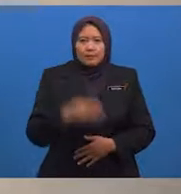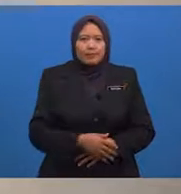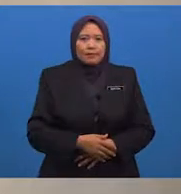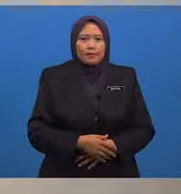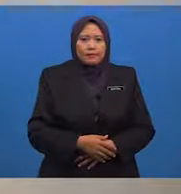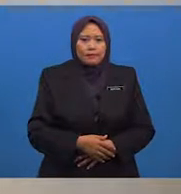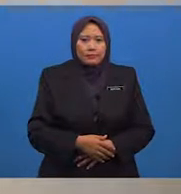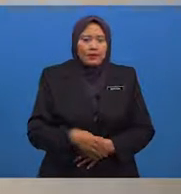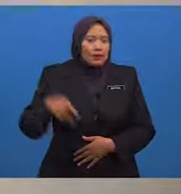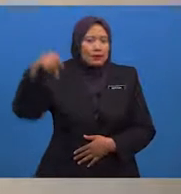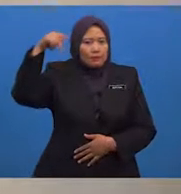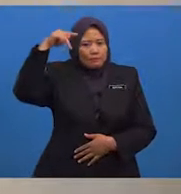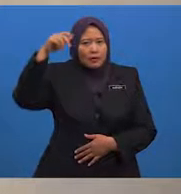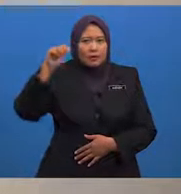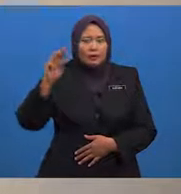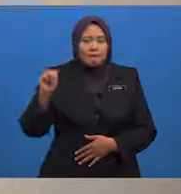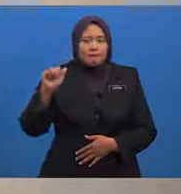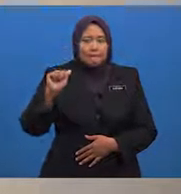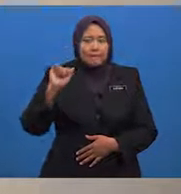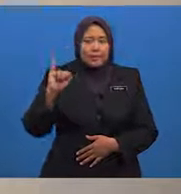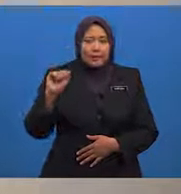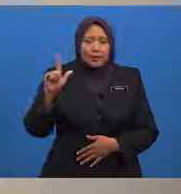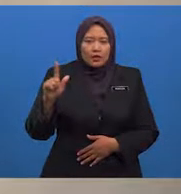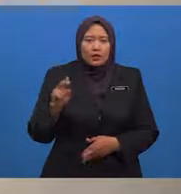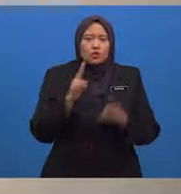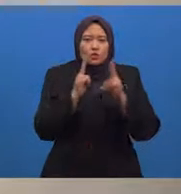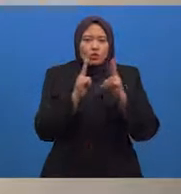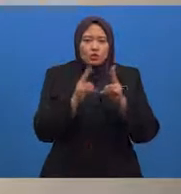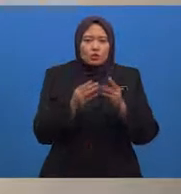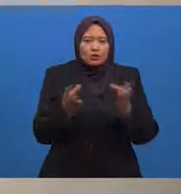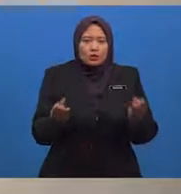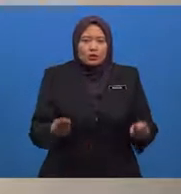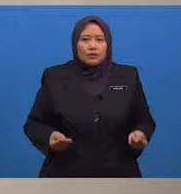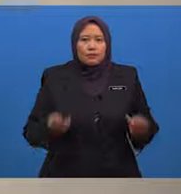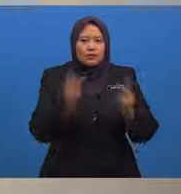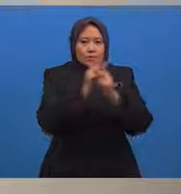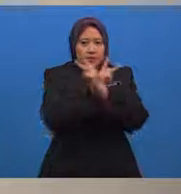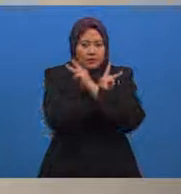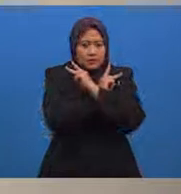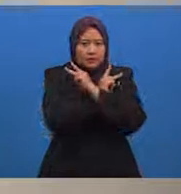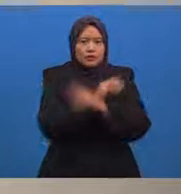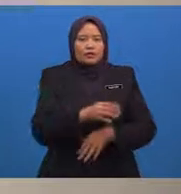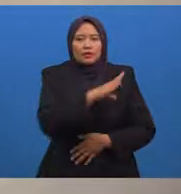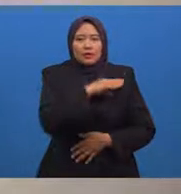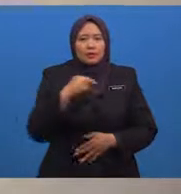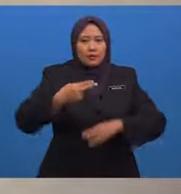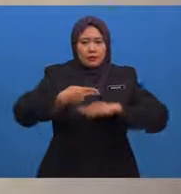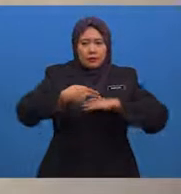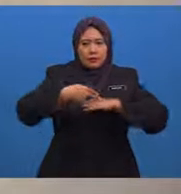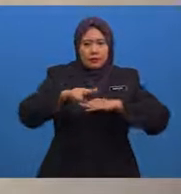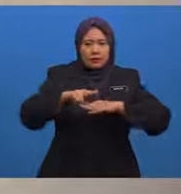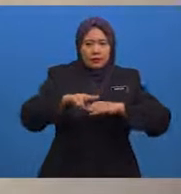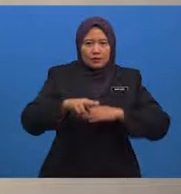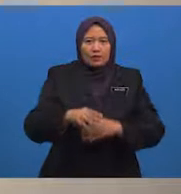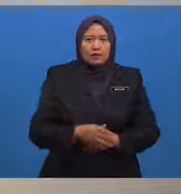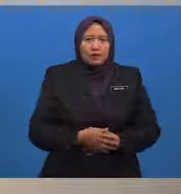bersalaman dan mengucapkan ucapan terima kasih. Pak Mael menghantar Datuk Penghulu dan Encik Musa